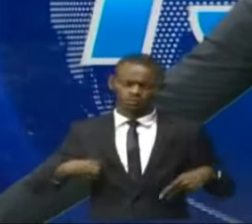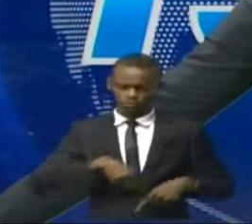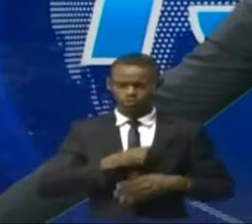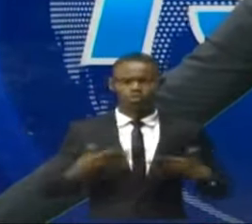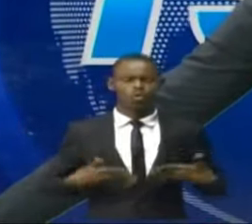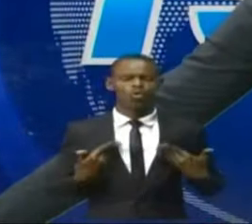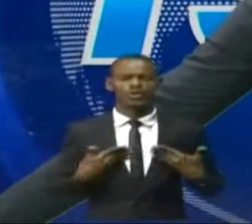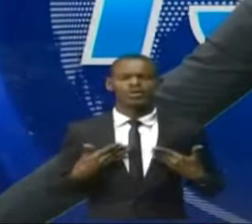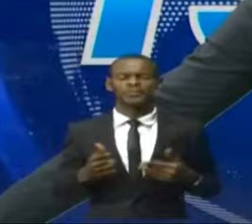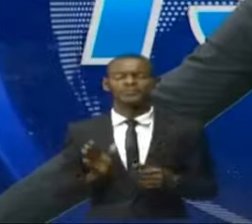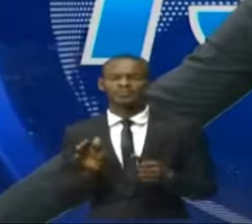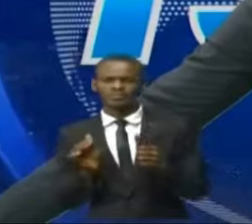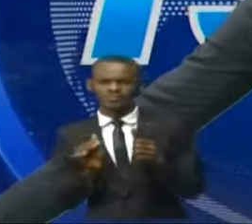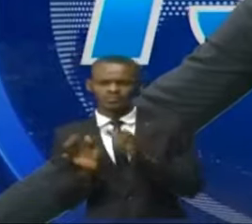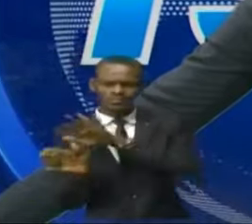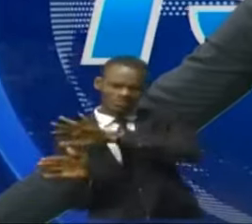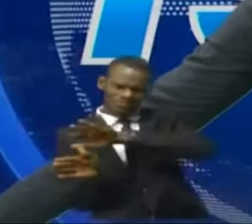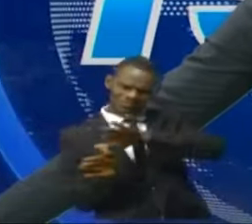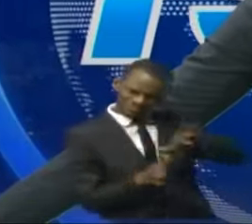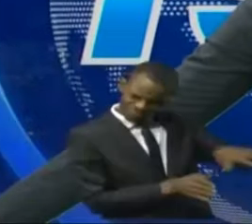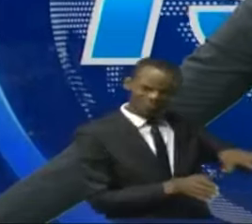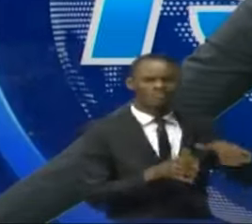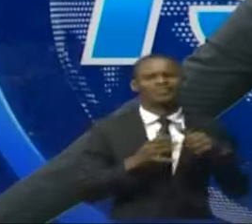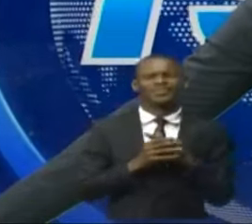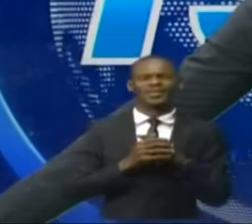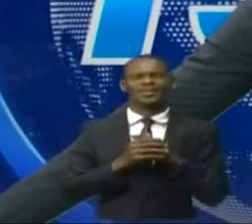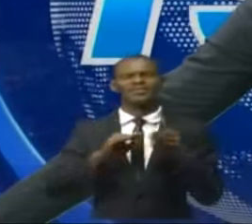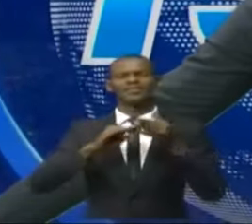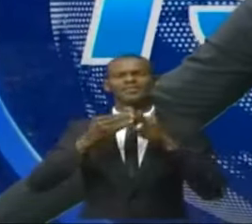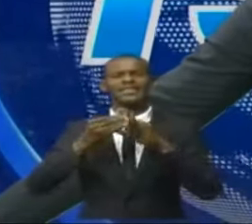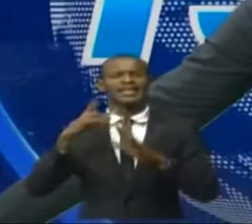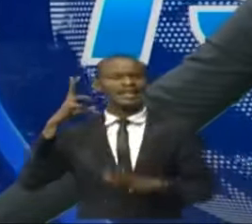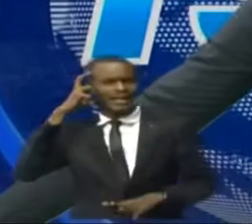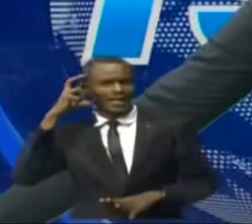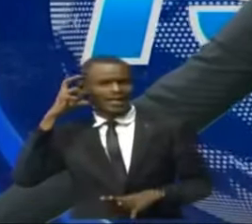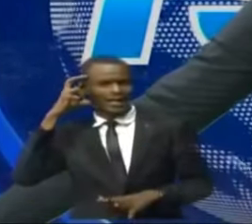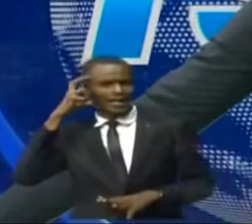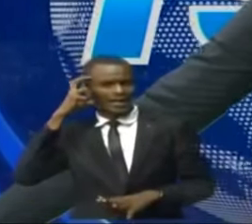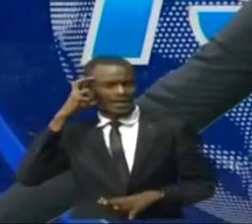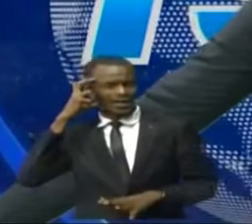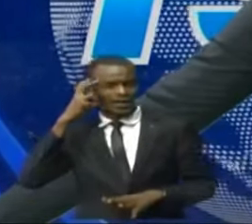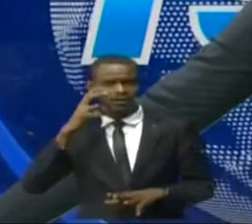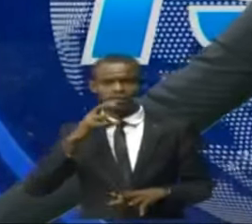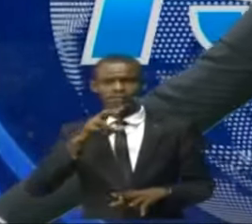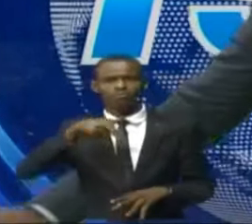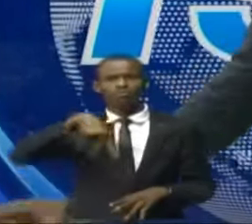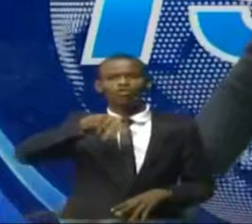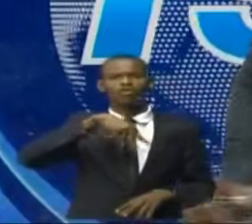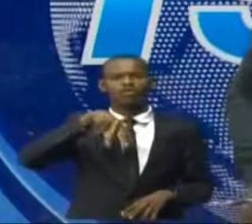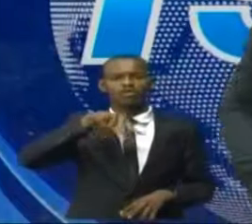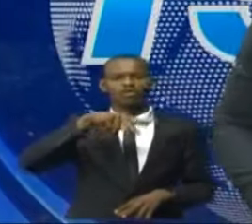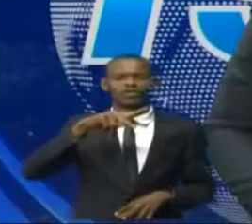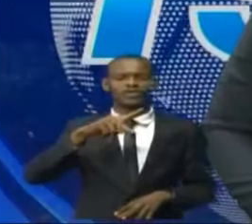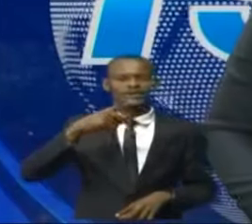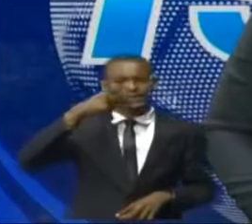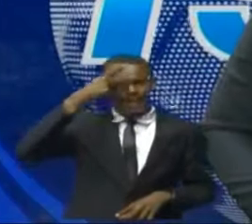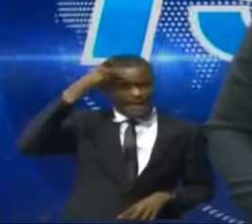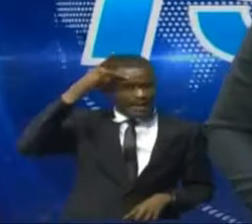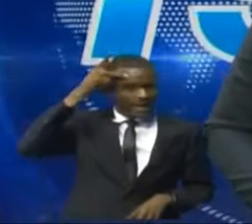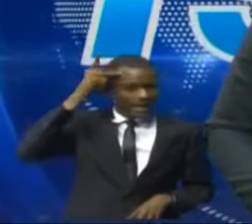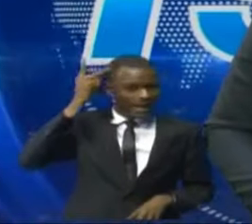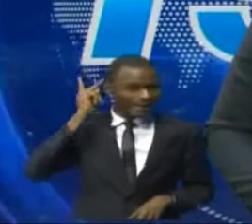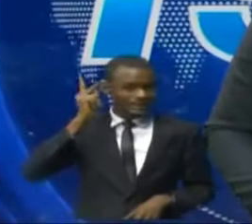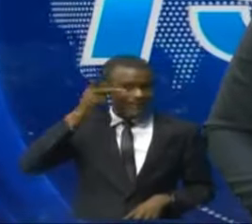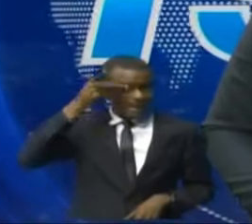Tout à fait autre chose. La ville de Kananga dans le Kasaï, Kasaï central, menacée dans certains endroits par de têtes